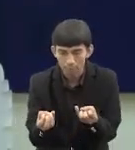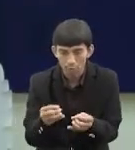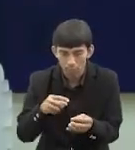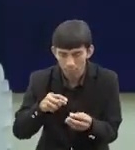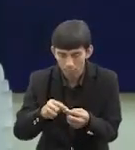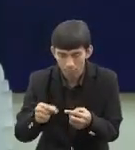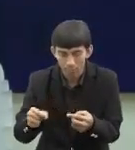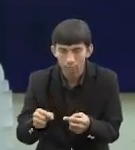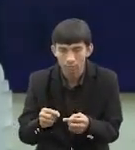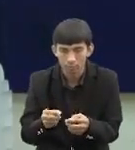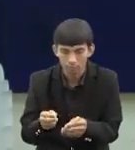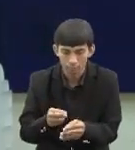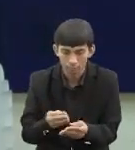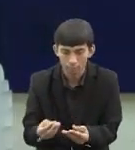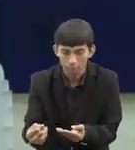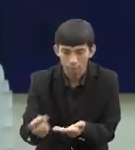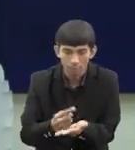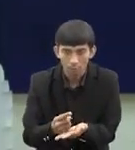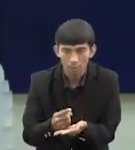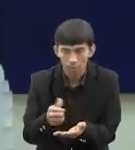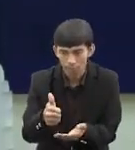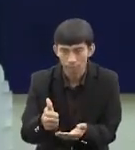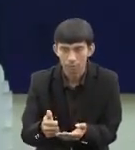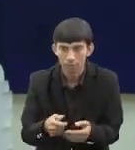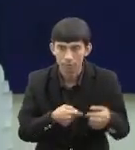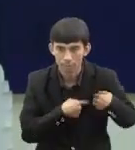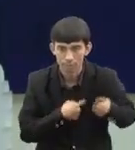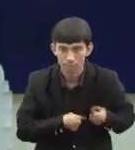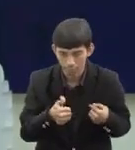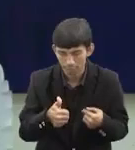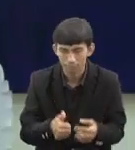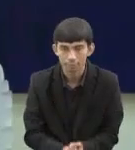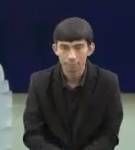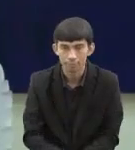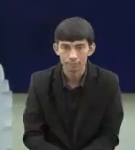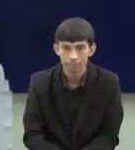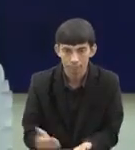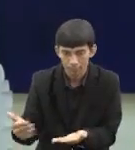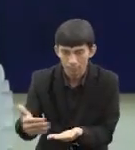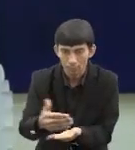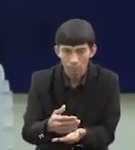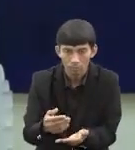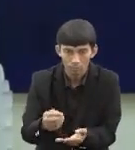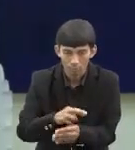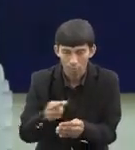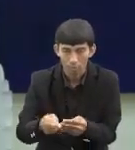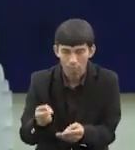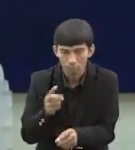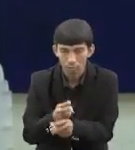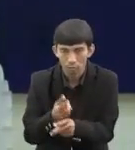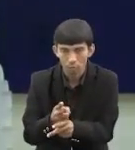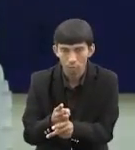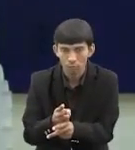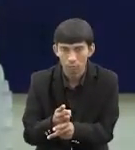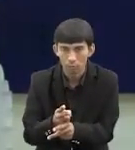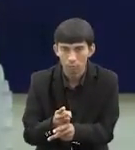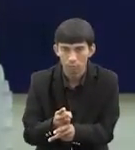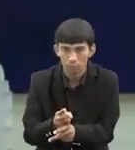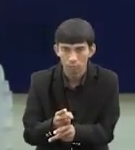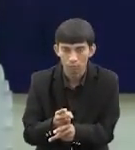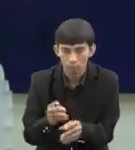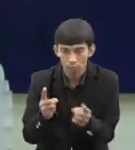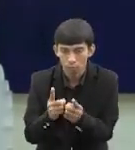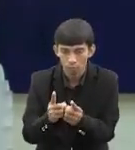là phó là ai góp chật đà. Chật đá nó cứ chật nè con á. Bỏ mốt phó tốc sạc cà ná. Chụp chung cửa xa rô mà rộng